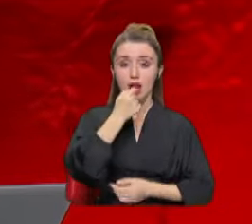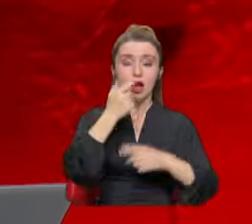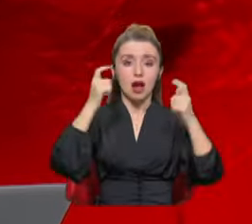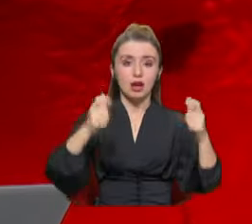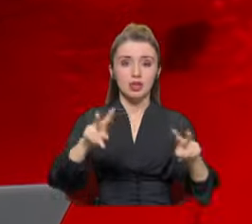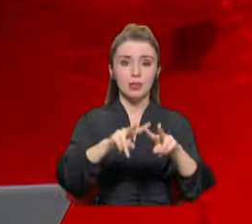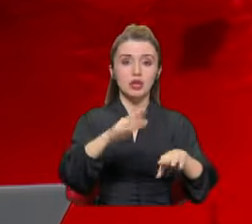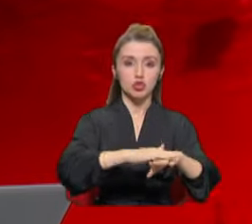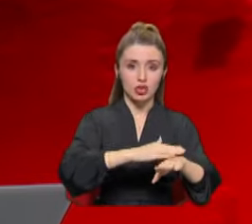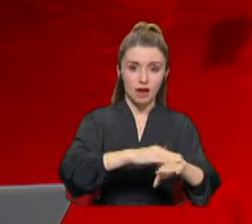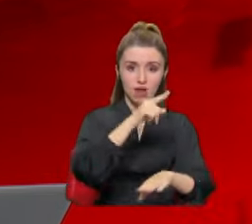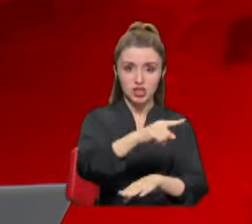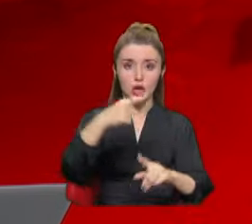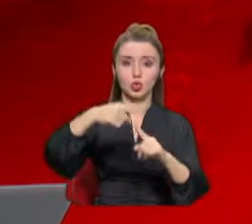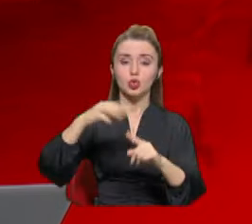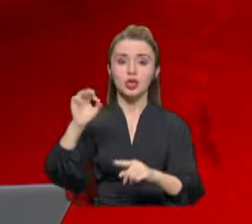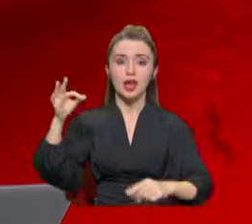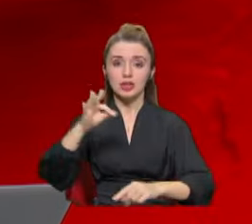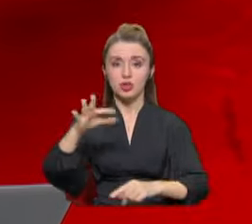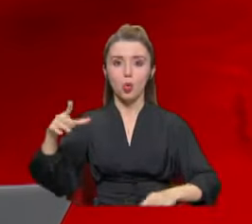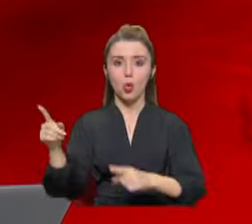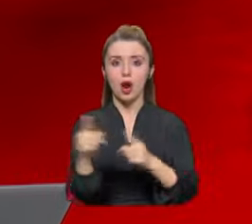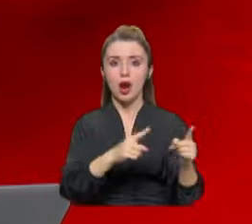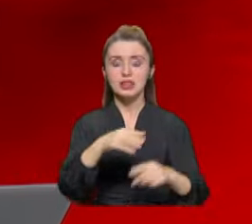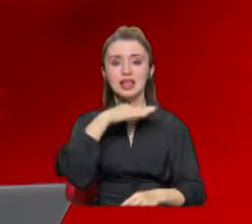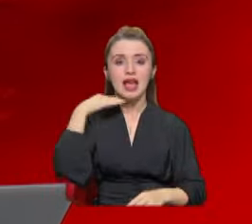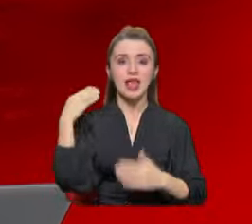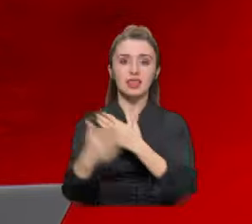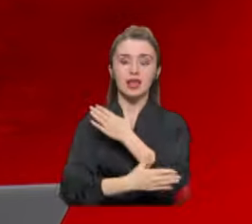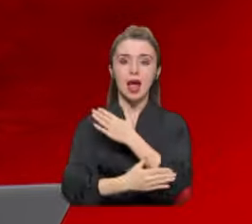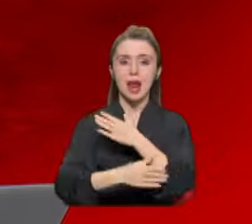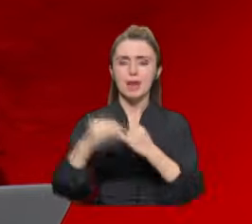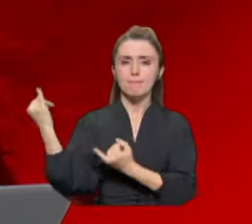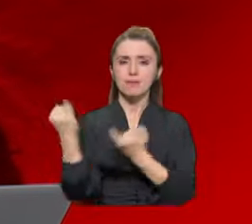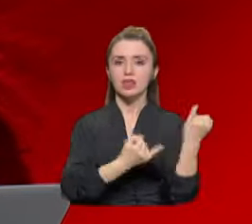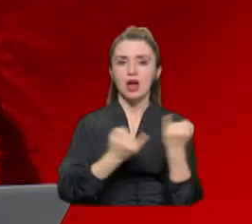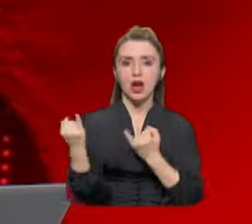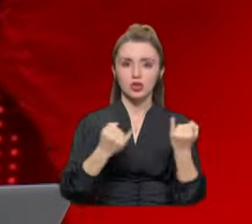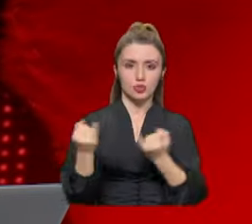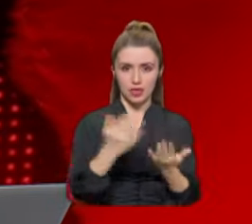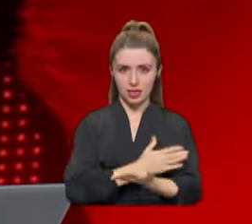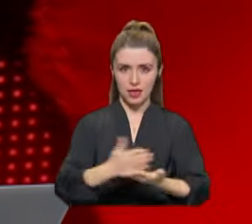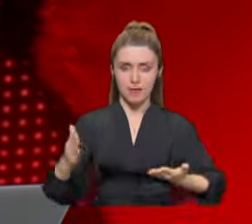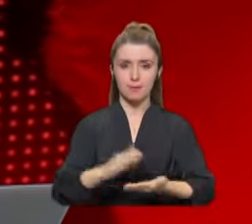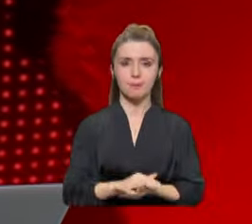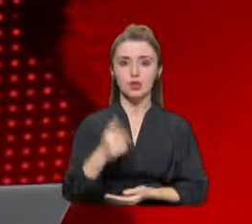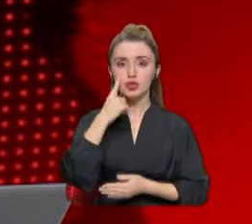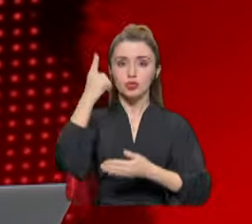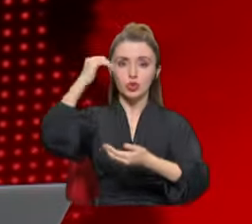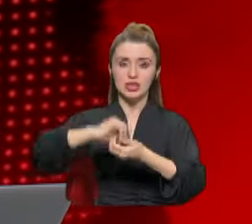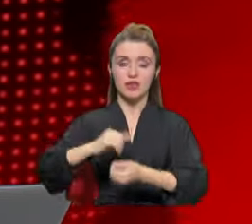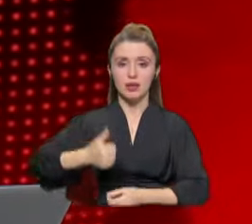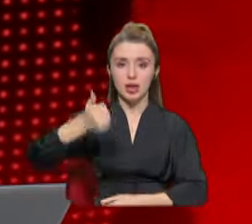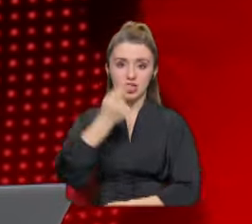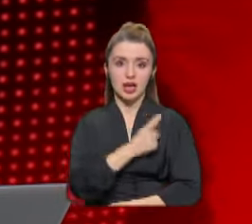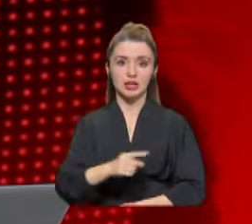Ankara'da Mansur Yavaş'la Turgut Altınok arasındaki et yardımı polemiğinde yeni bir sayfa açıldı. Cumhur İttifakı